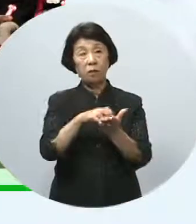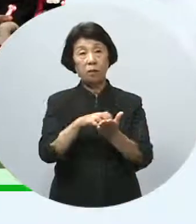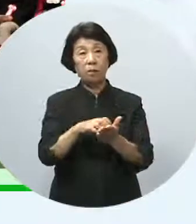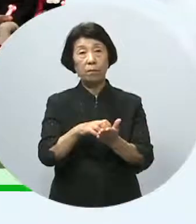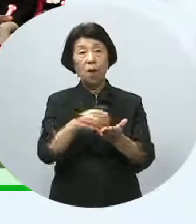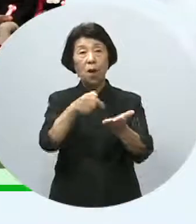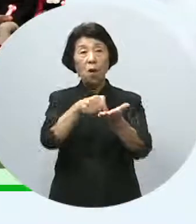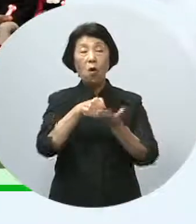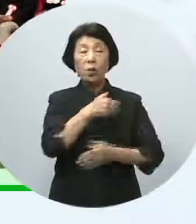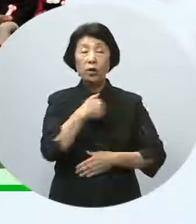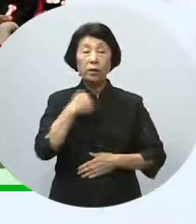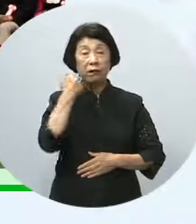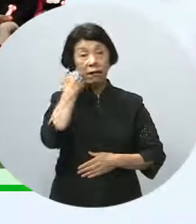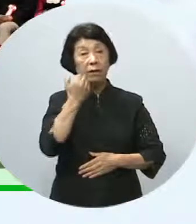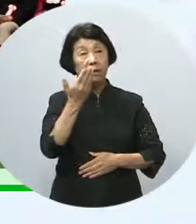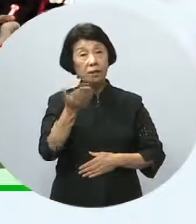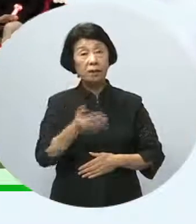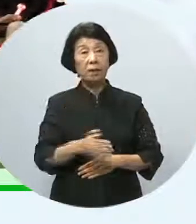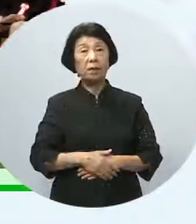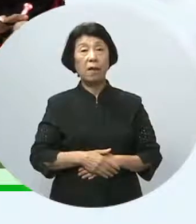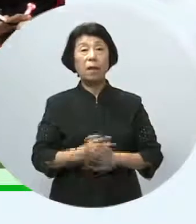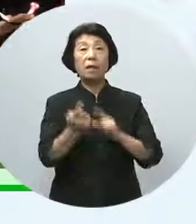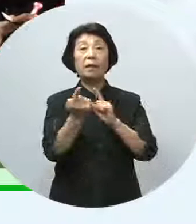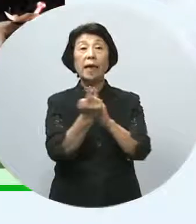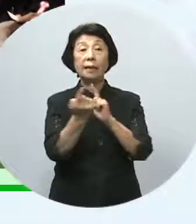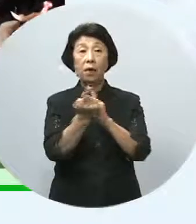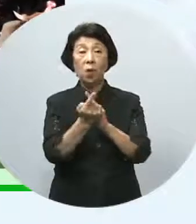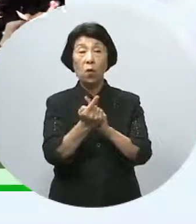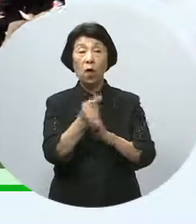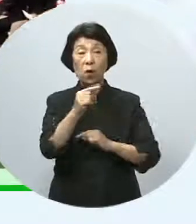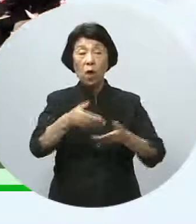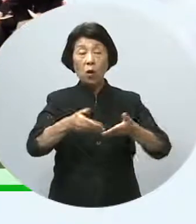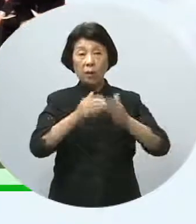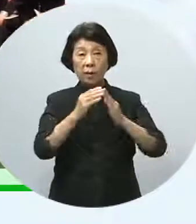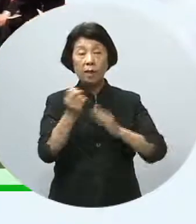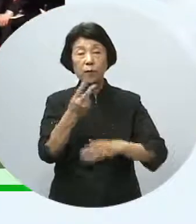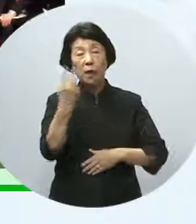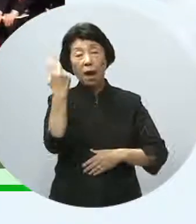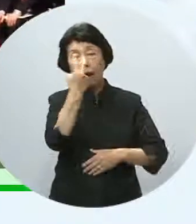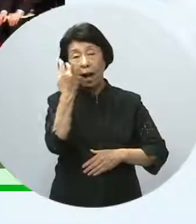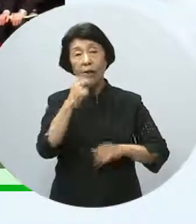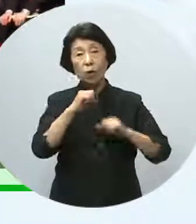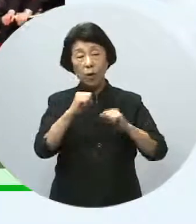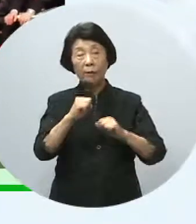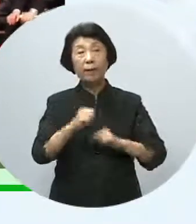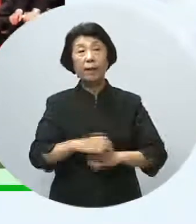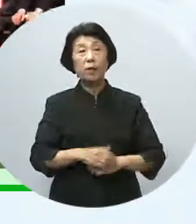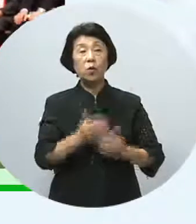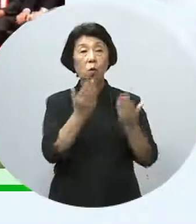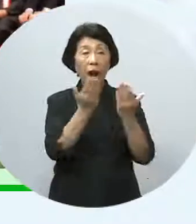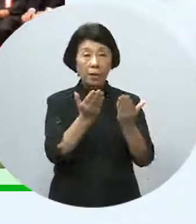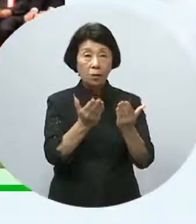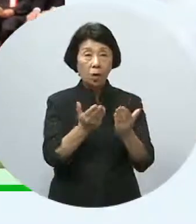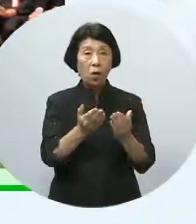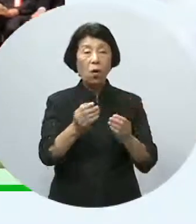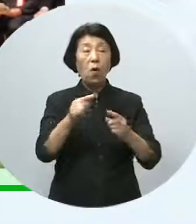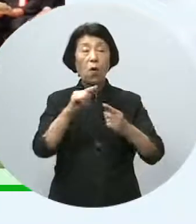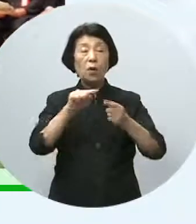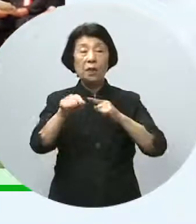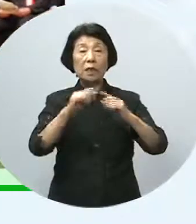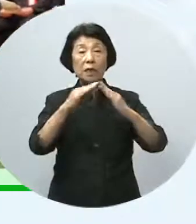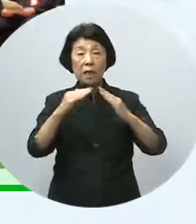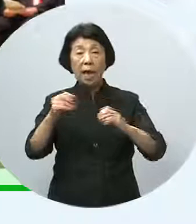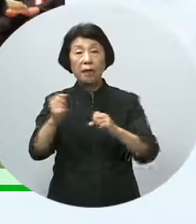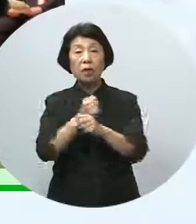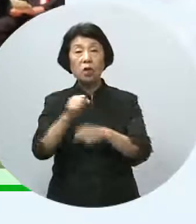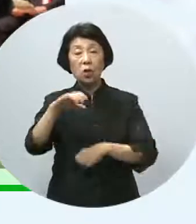応募できるんですかはい応募対象はこれらを設置又は管理されている学校次回